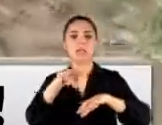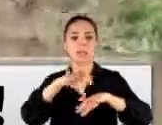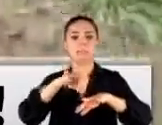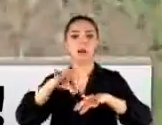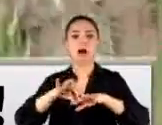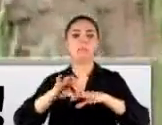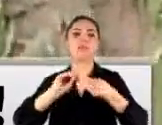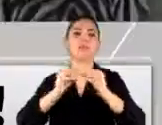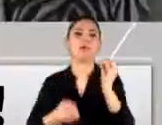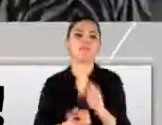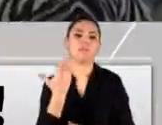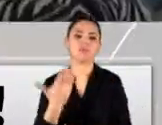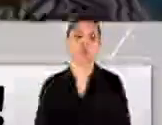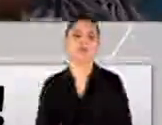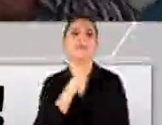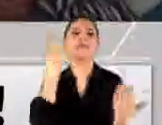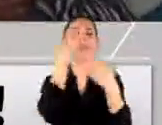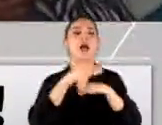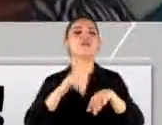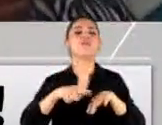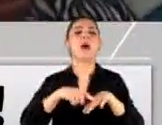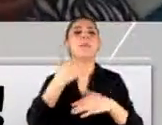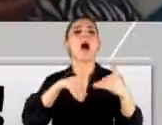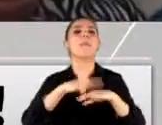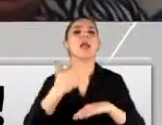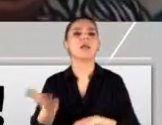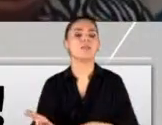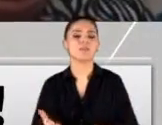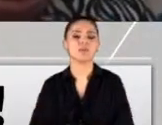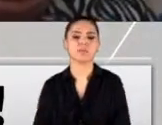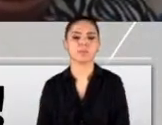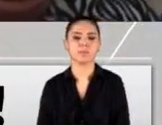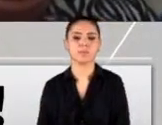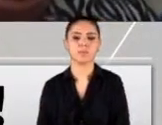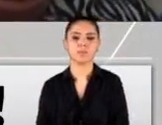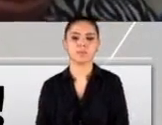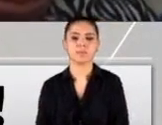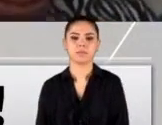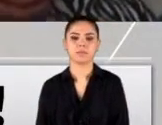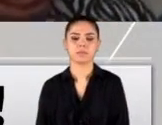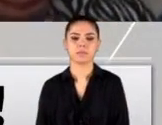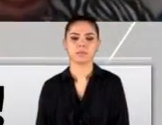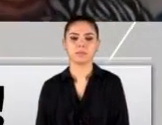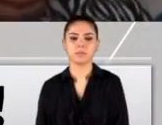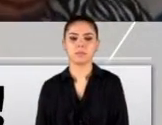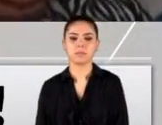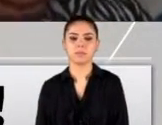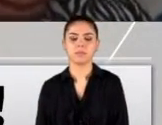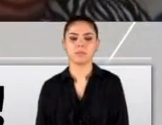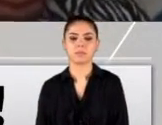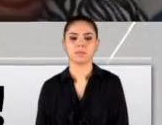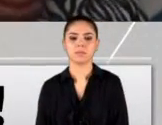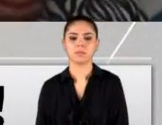parmağında birden sorun var. Hastaneye getirme sebebimiz çocuğumuz sağ baş parmağında bir sıkıntı olduğu için. Ama tam tersine bunlar